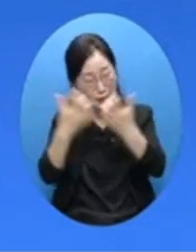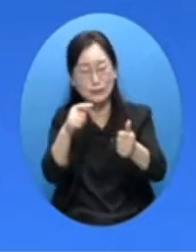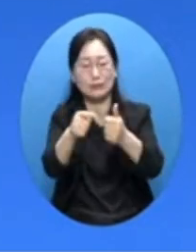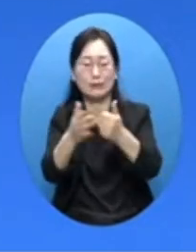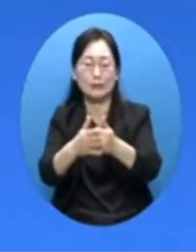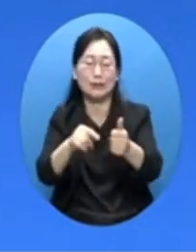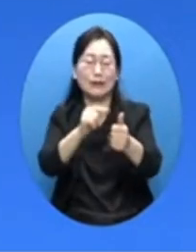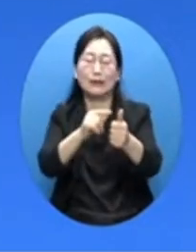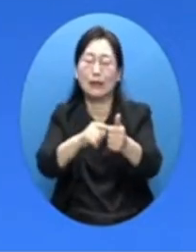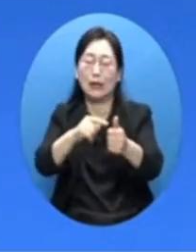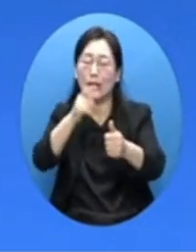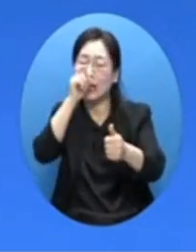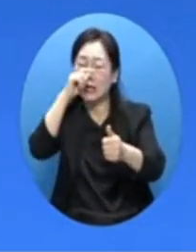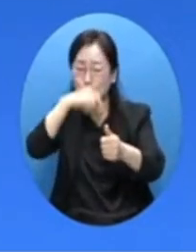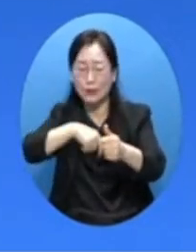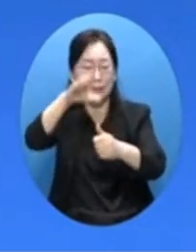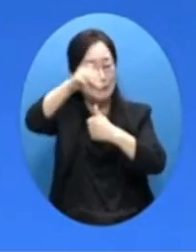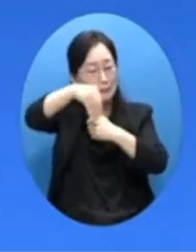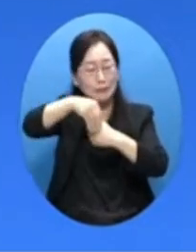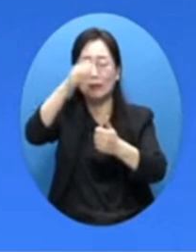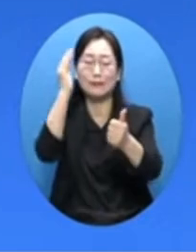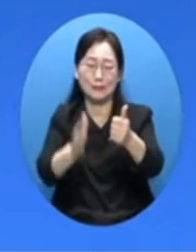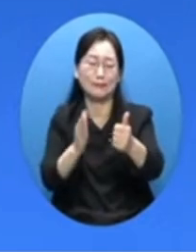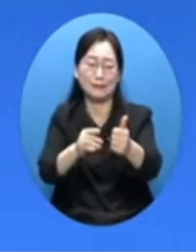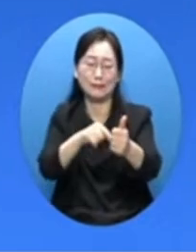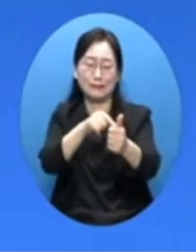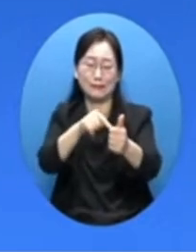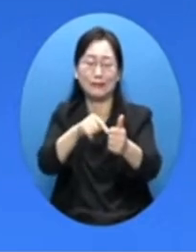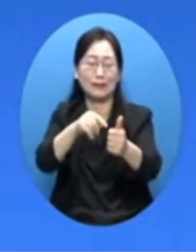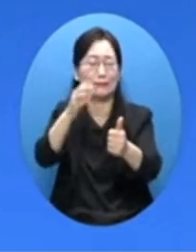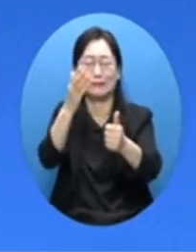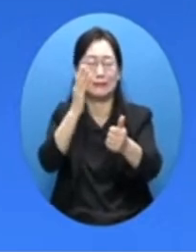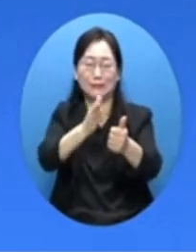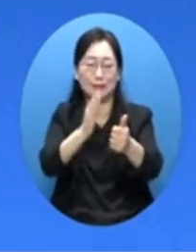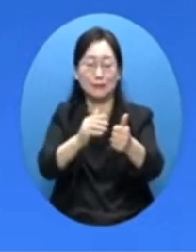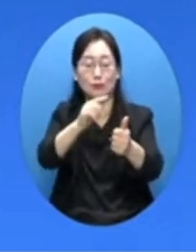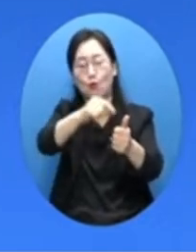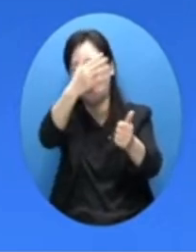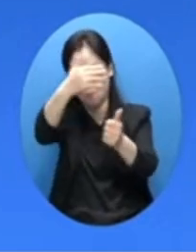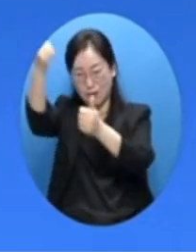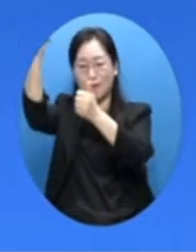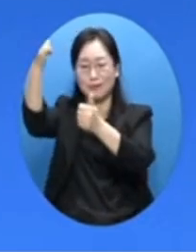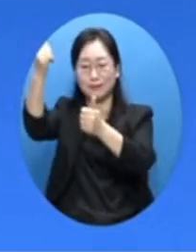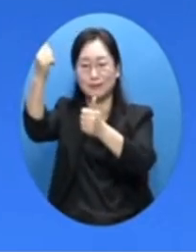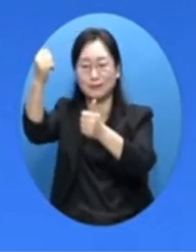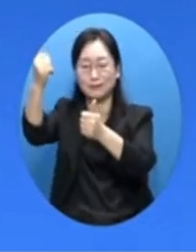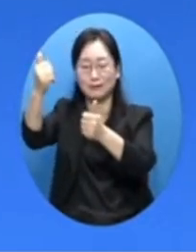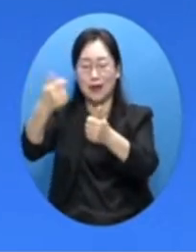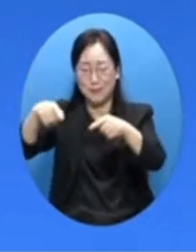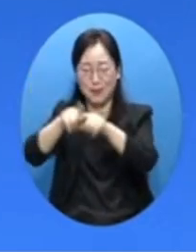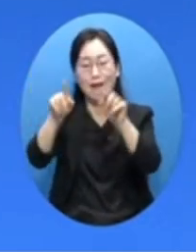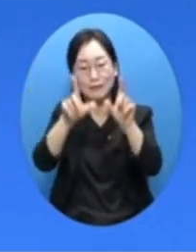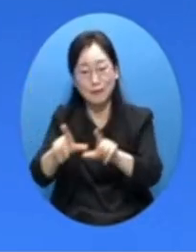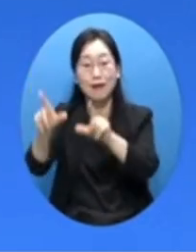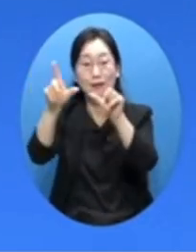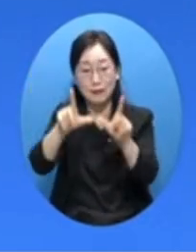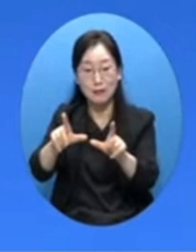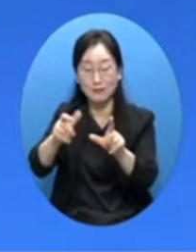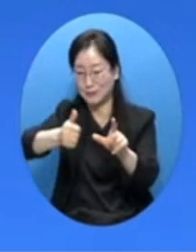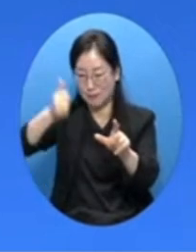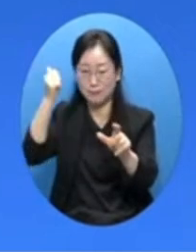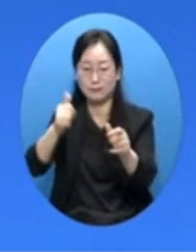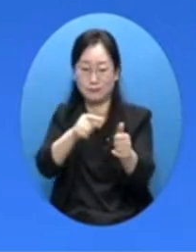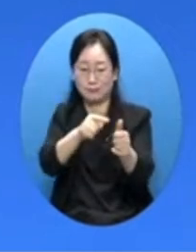죄때에 묻을 그러한 환경에 살 이유가 없다. 이제 올라와라. 나와 같이 지내자.